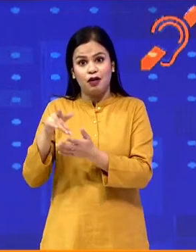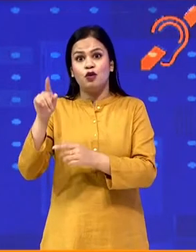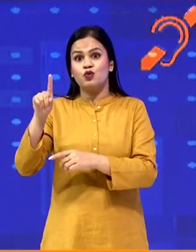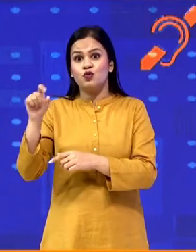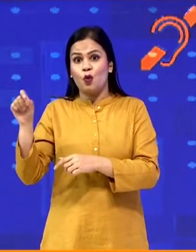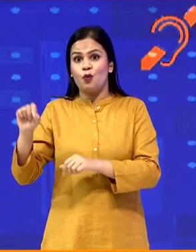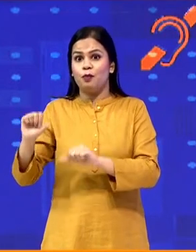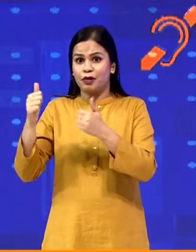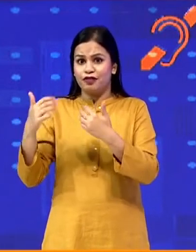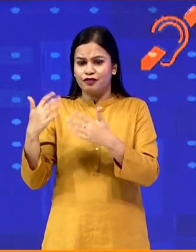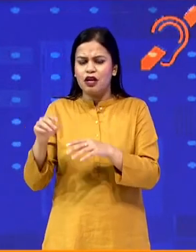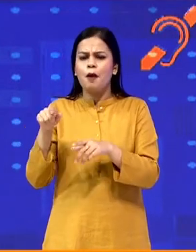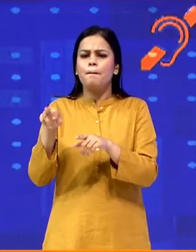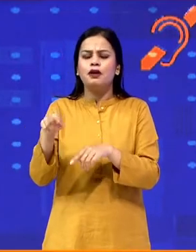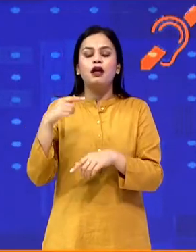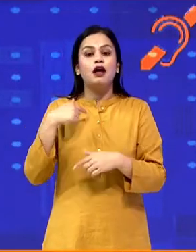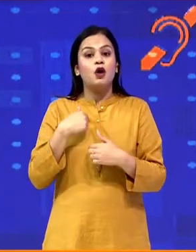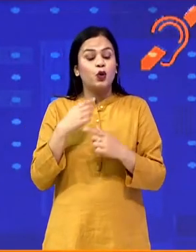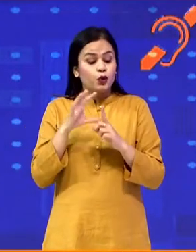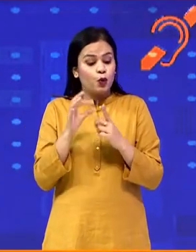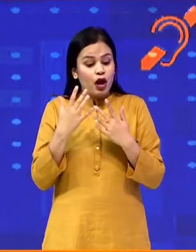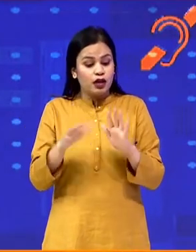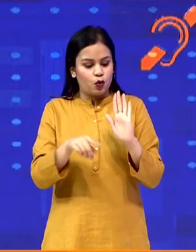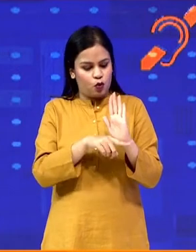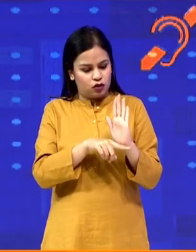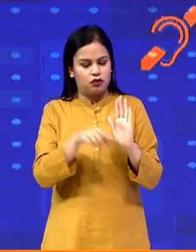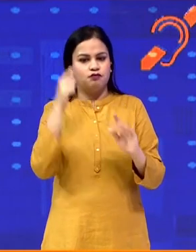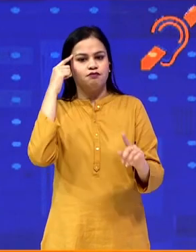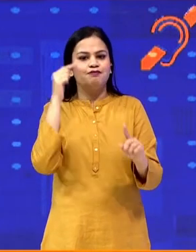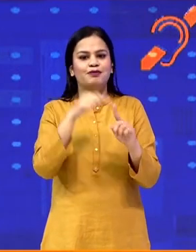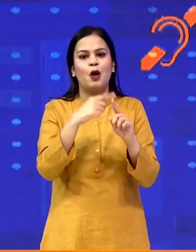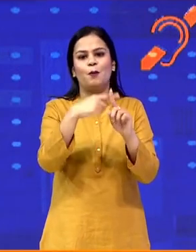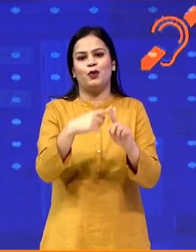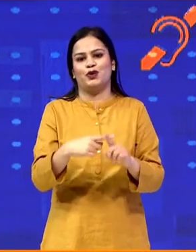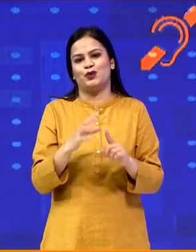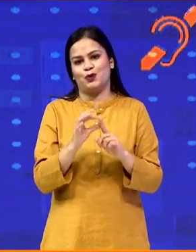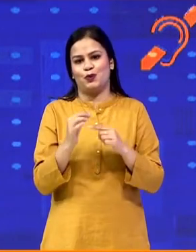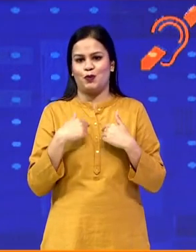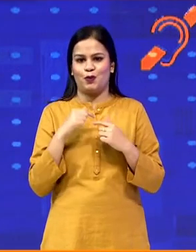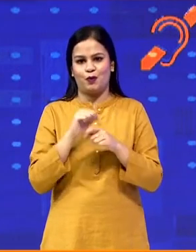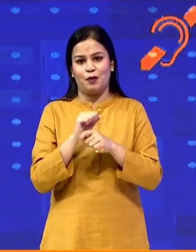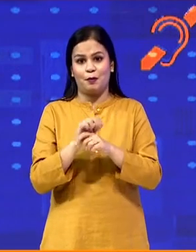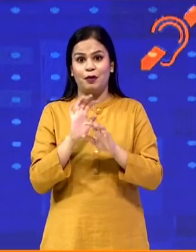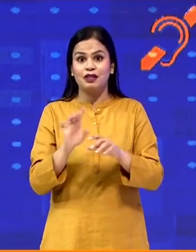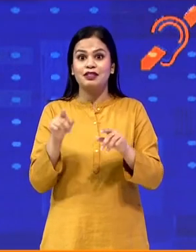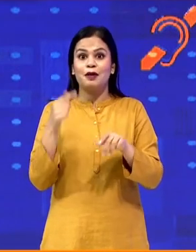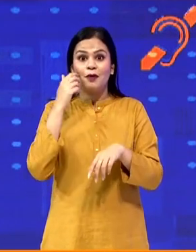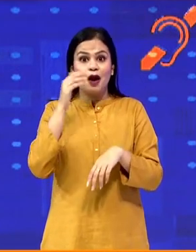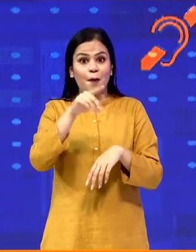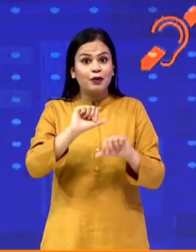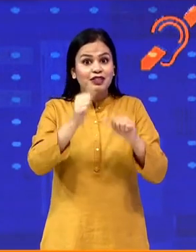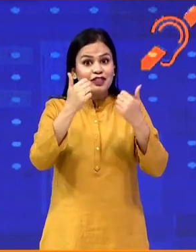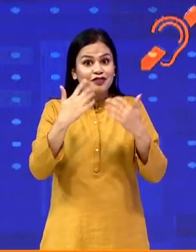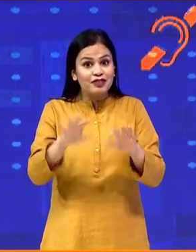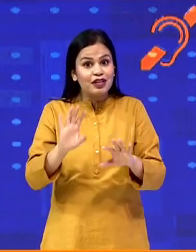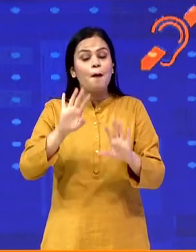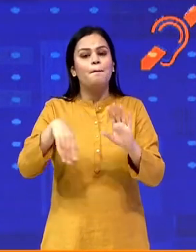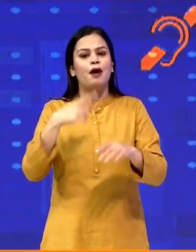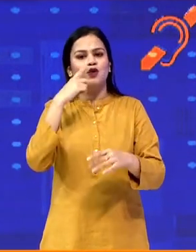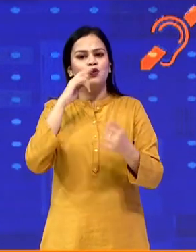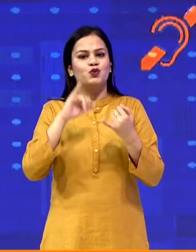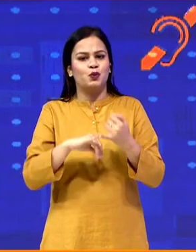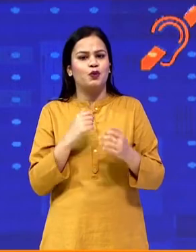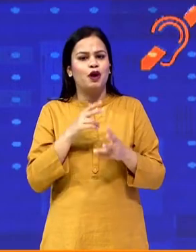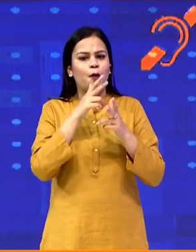कांग्रेस के हिट में किया जब जीत गई तो कांग्रेस के हिट में सोनिया गांधी को मैंने कहा